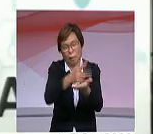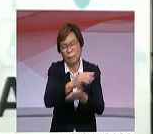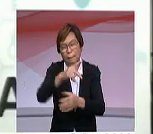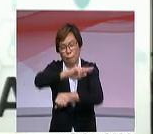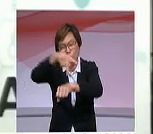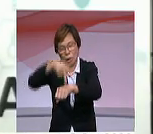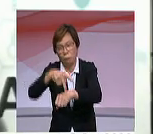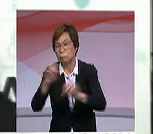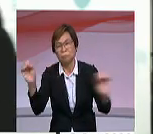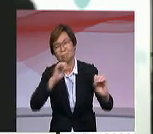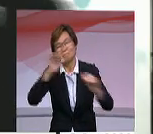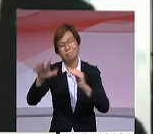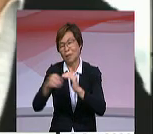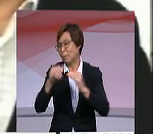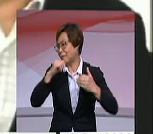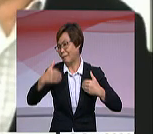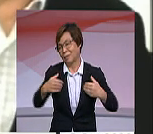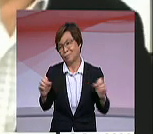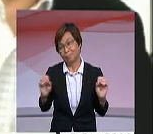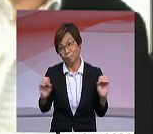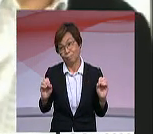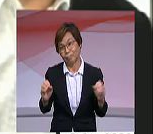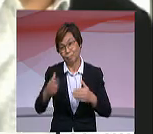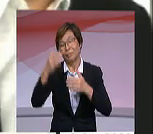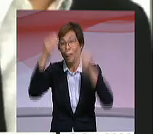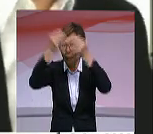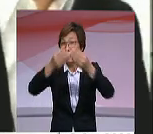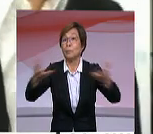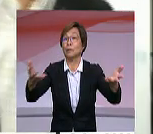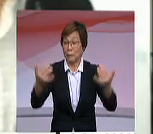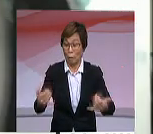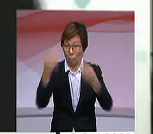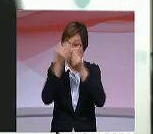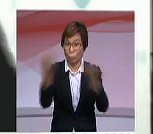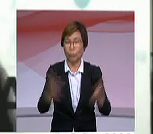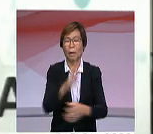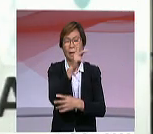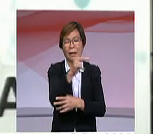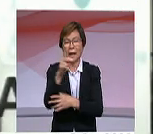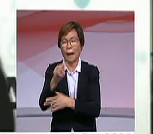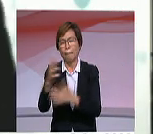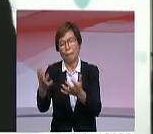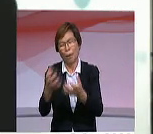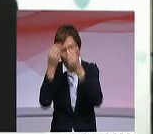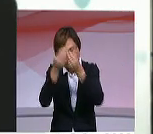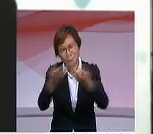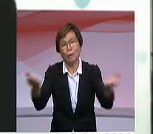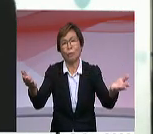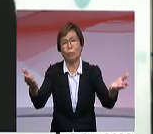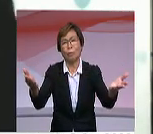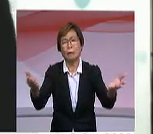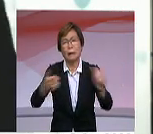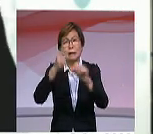dan seterusnya tiada pertambahan kes. Seterusnya dimaklumkan iaitu Kementerian Kesihatan ingin memaklumkan